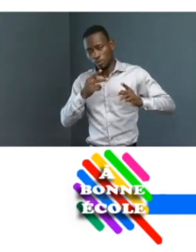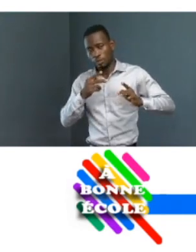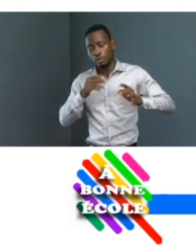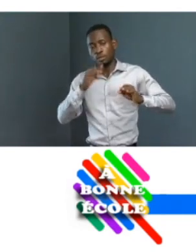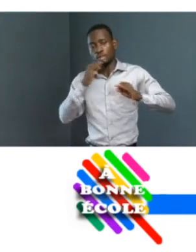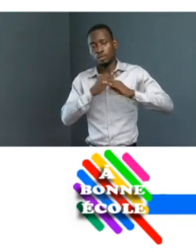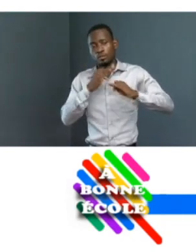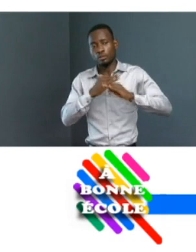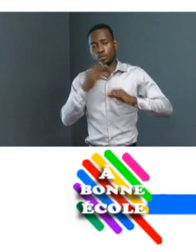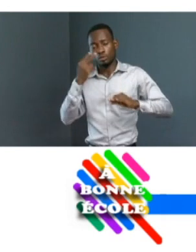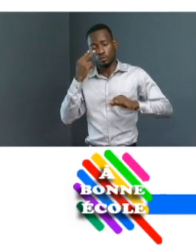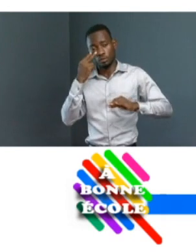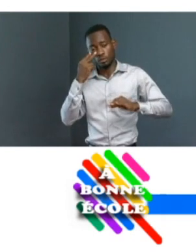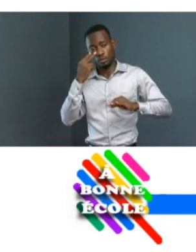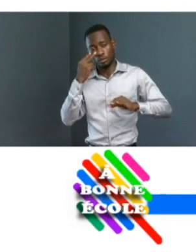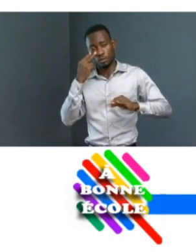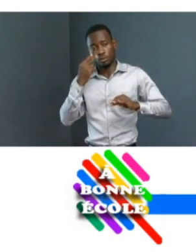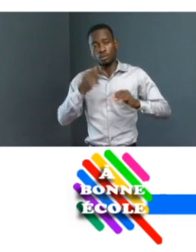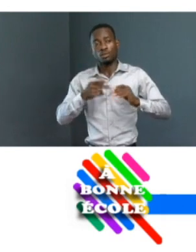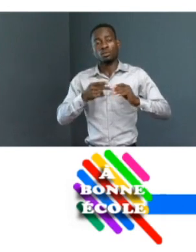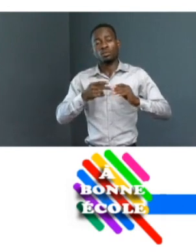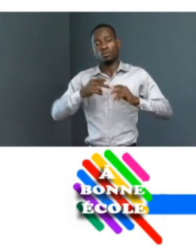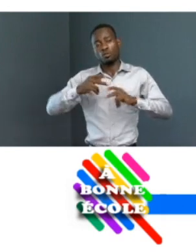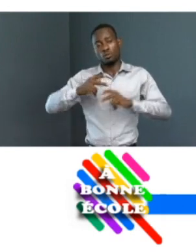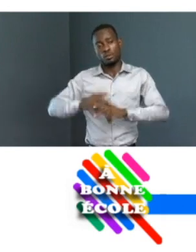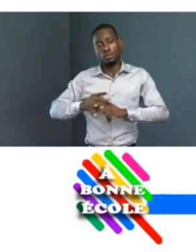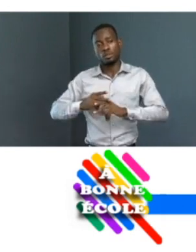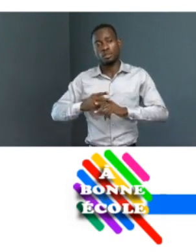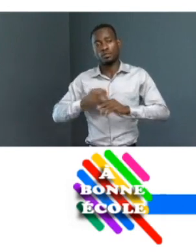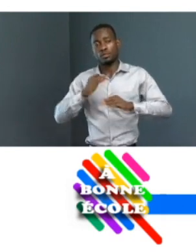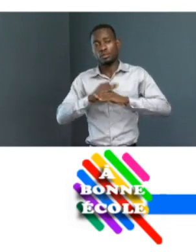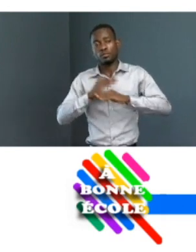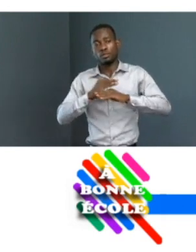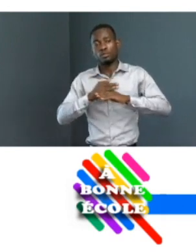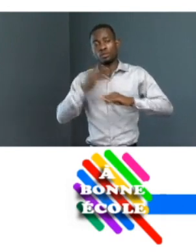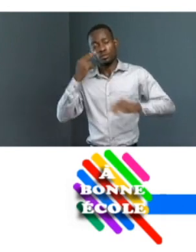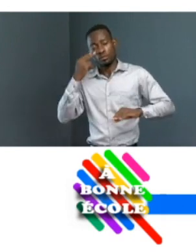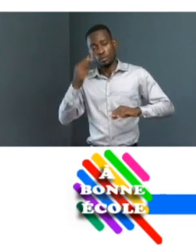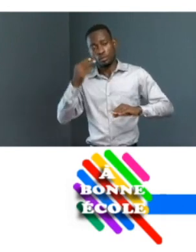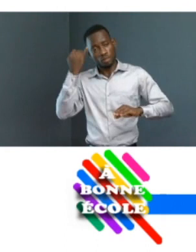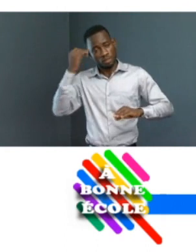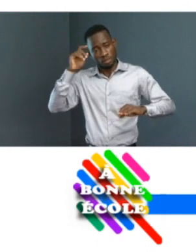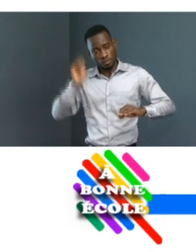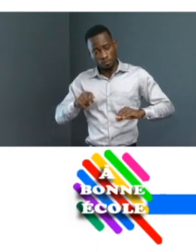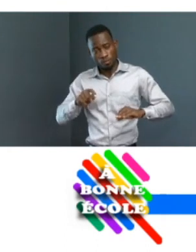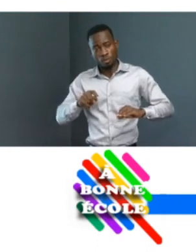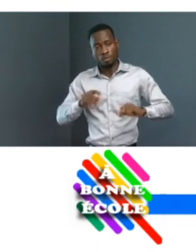fonctions visuelles, bon, autant pour moi, pour préserver les fonctions visuelles, il faut